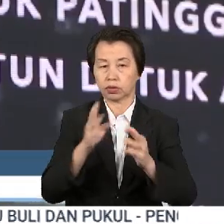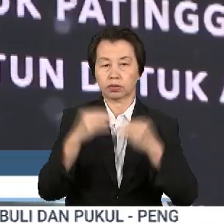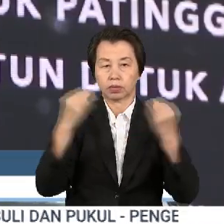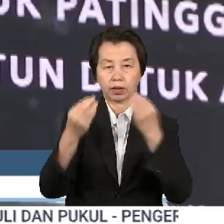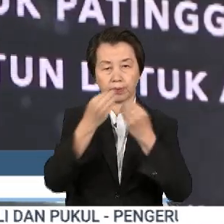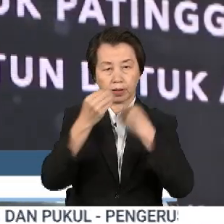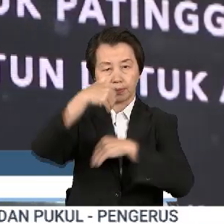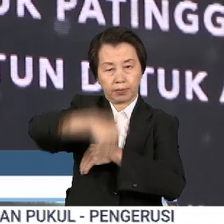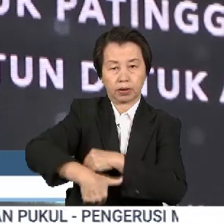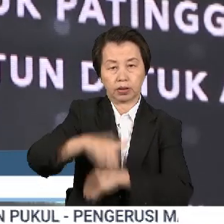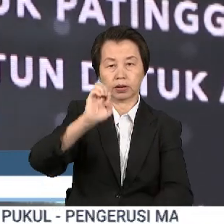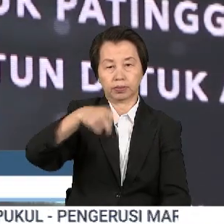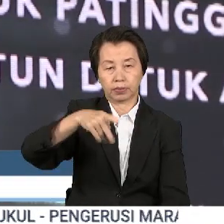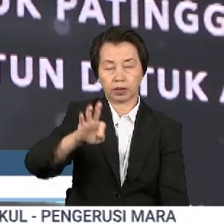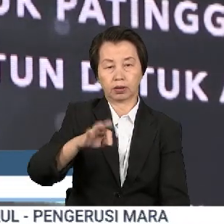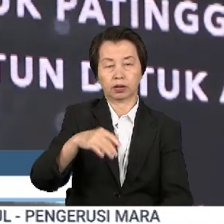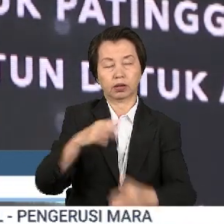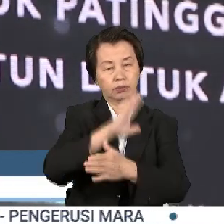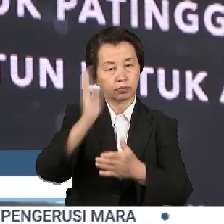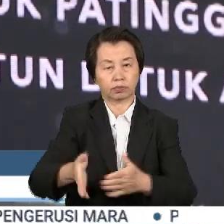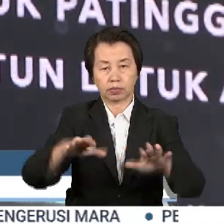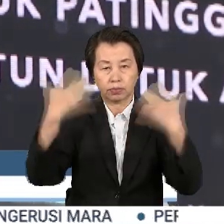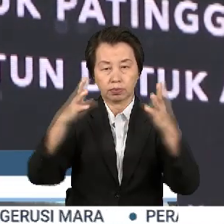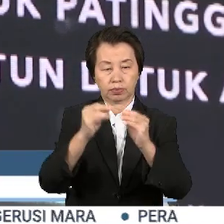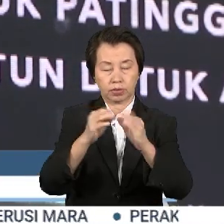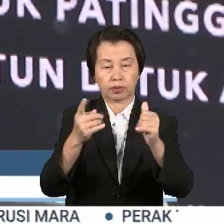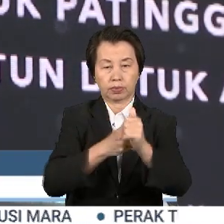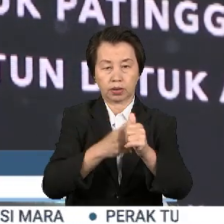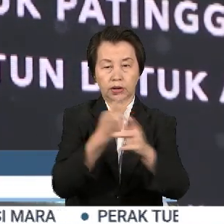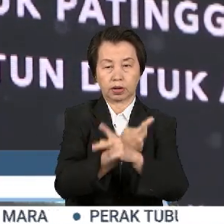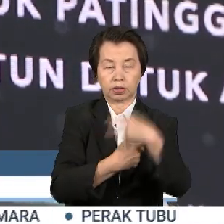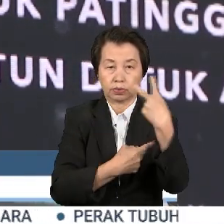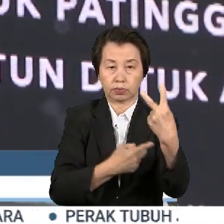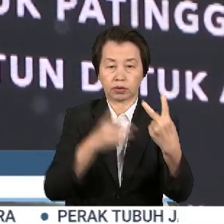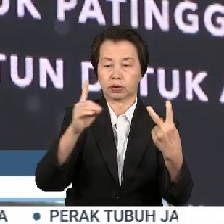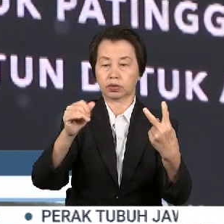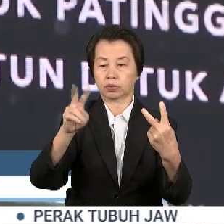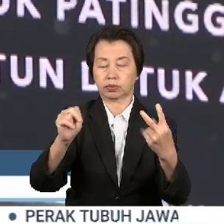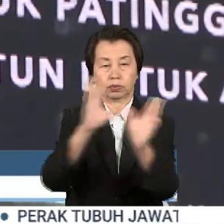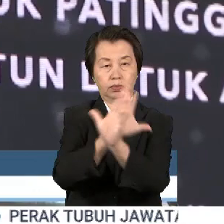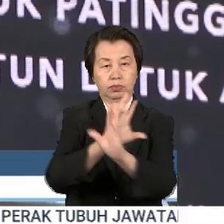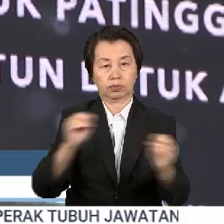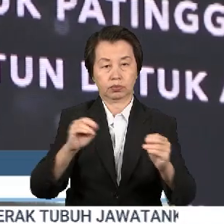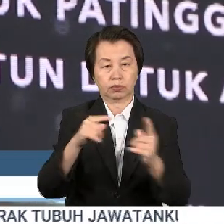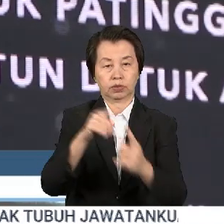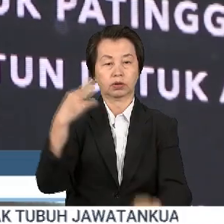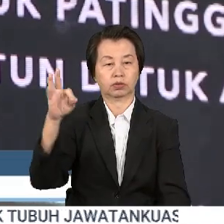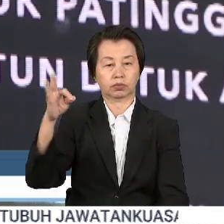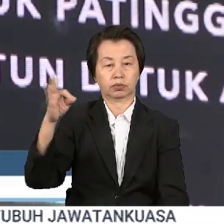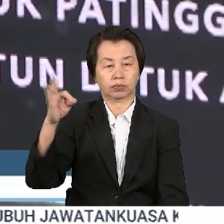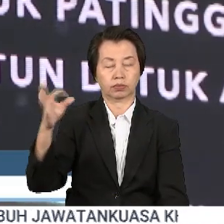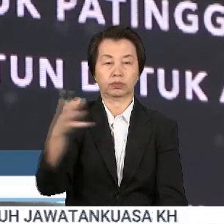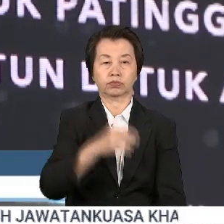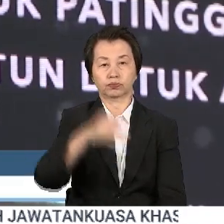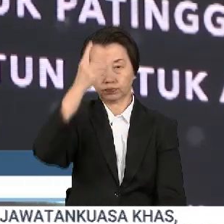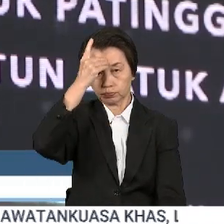Penyokong GPS di Kuching sempena selesainya mesyuarat pertama penggal kedua Dewan Undangan Negeri Sarawak ke-19. Sementara itu,